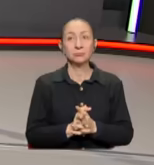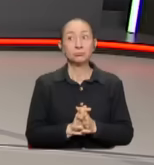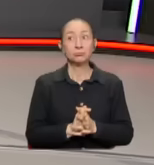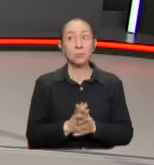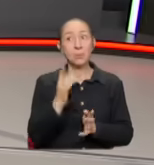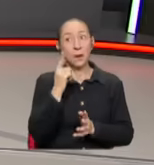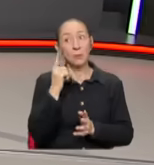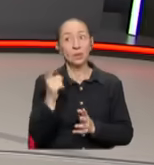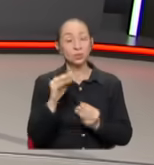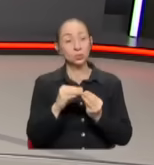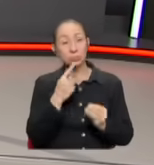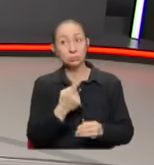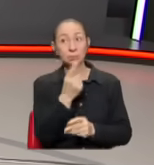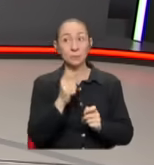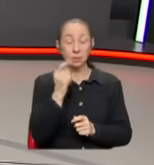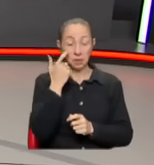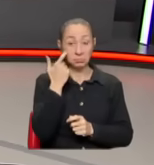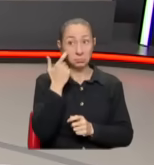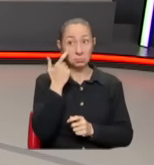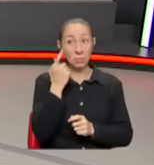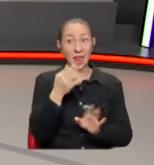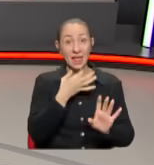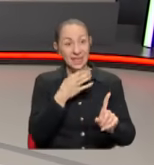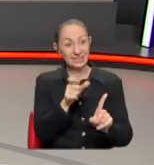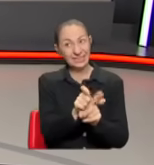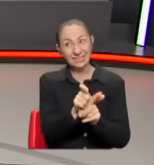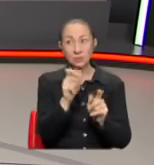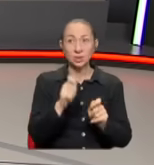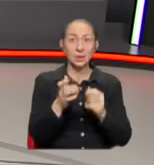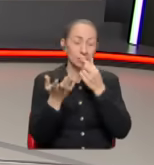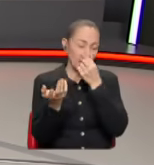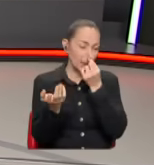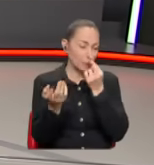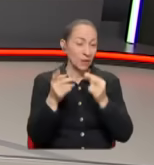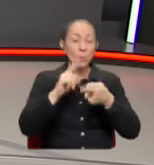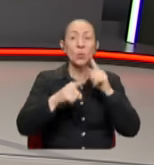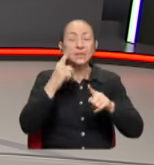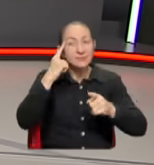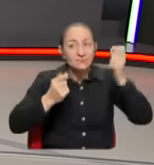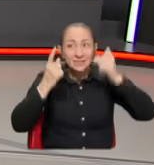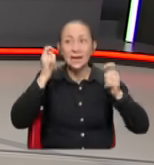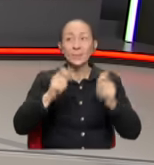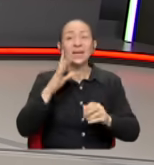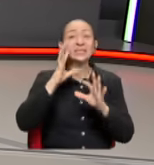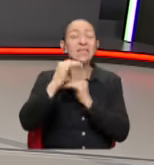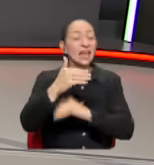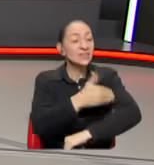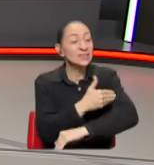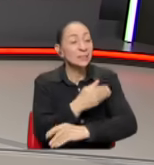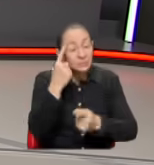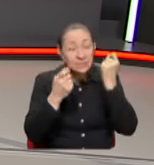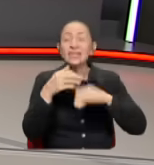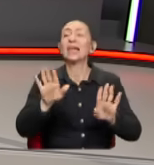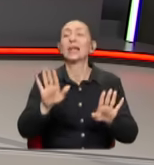Bak bak, suç duyurusunda bulunuyorlar. Böyle sıkıştıracaklar, edecekler. Ya siyaset üretmek, fikir üretmek, insanlara hizmet üretmek